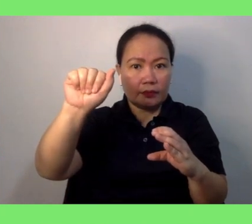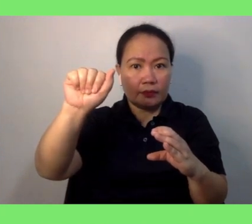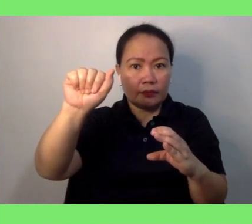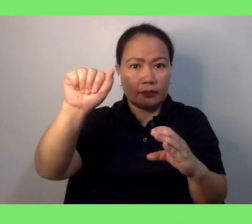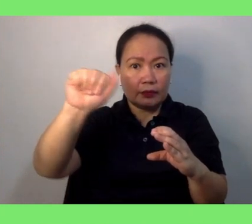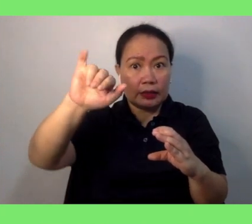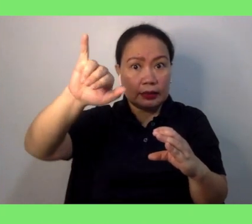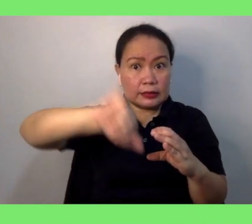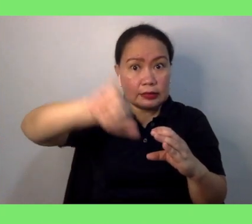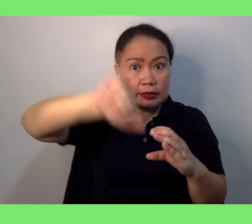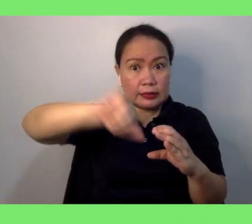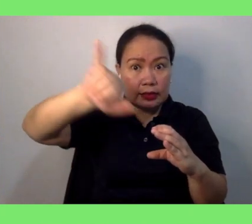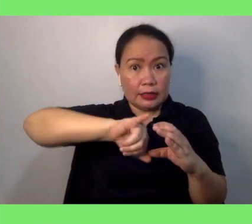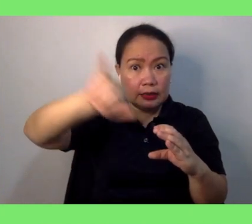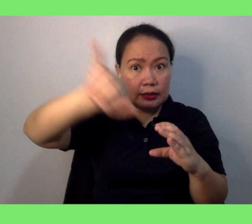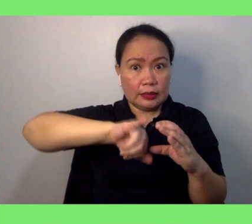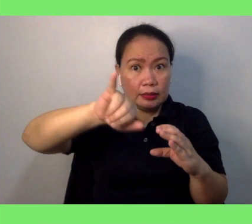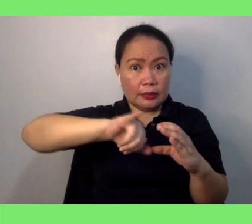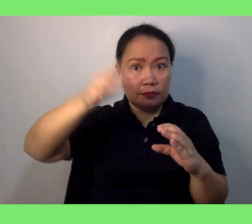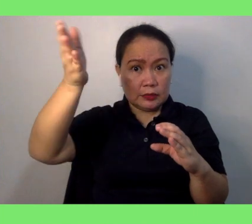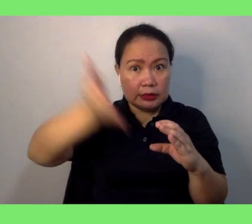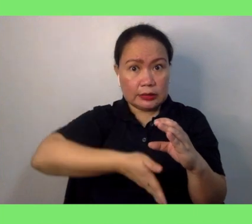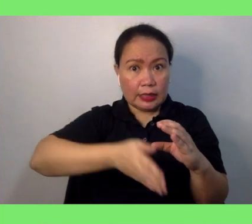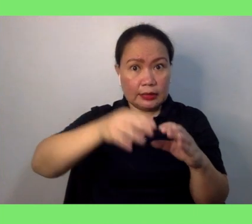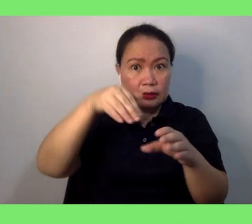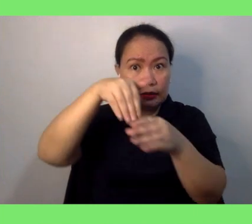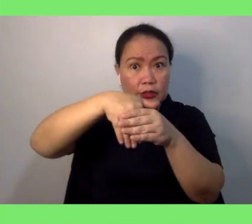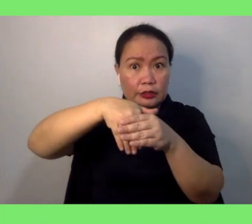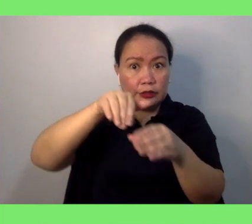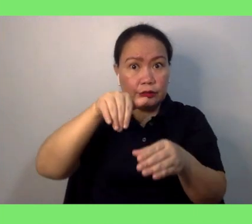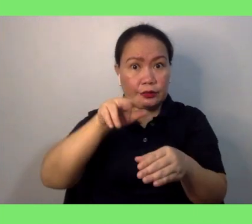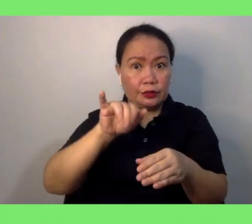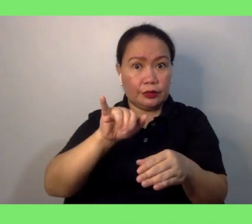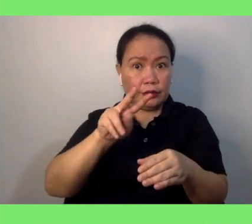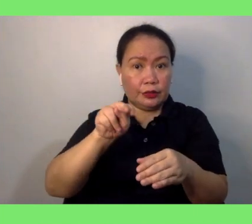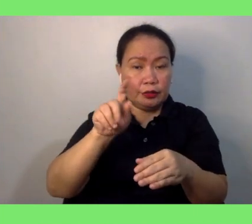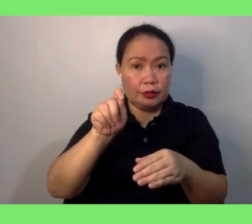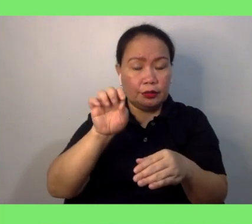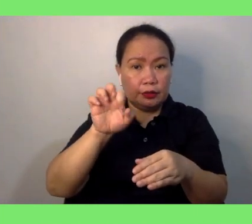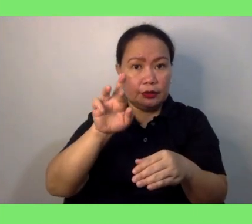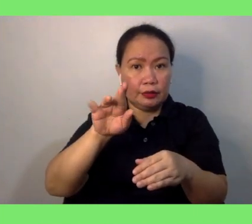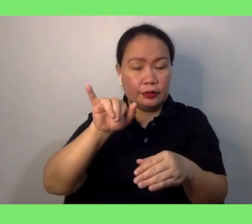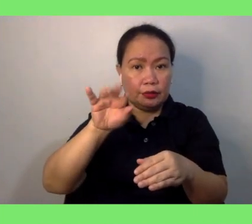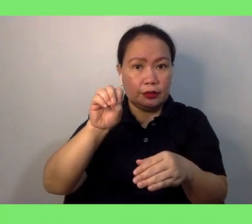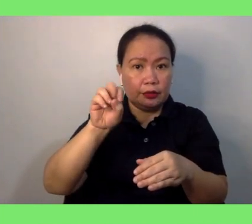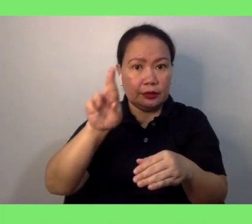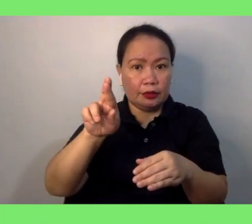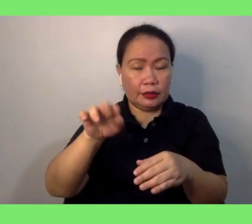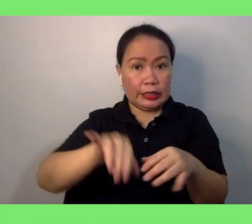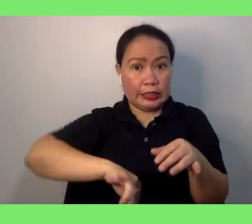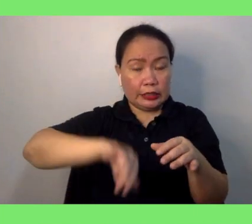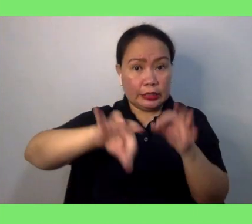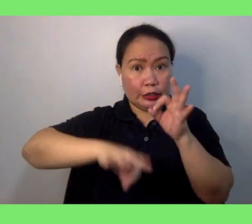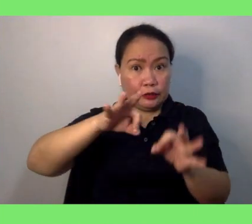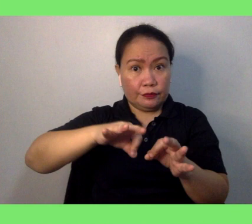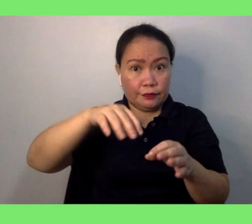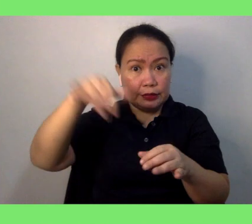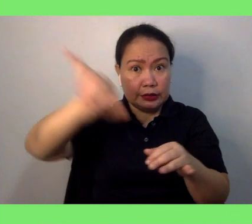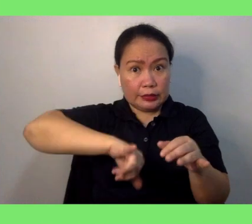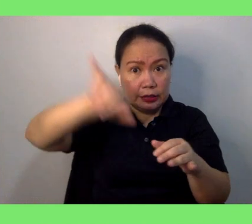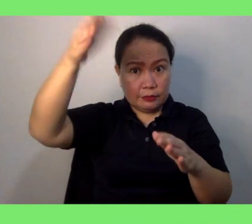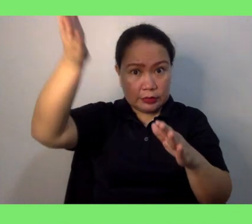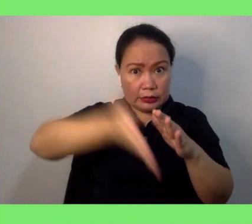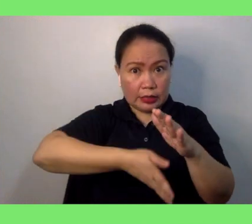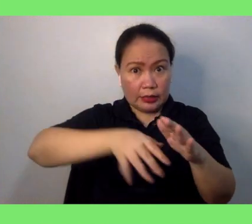ay same side interior. Okay. So, ito, at ito, same side interior. So, kung same side interior